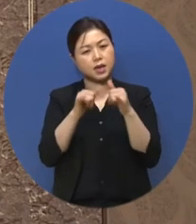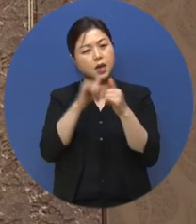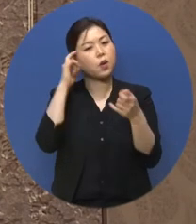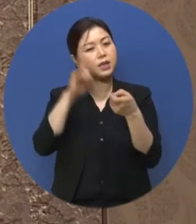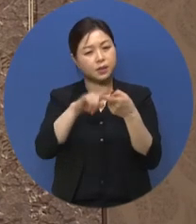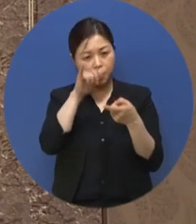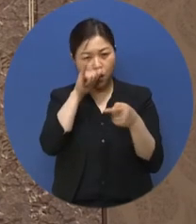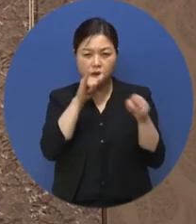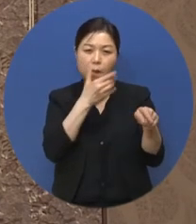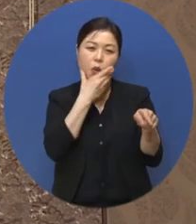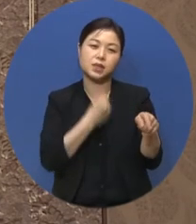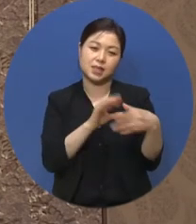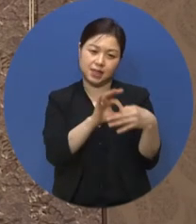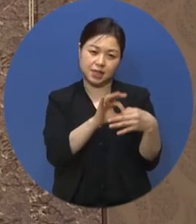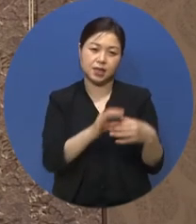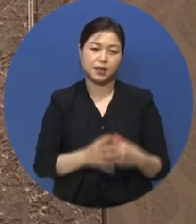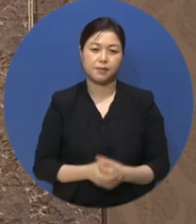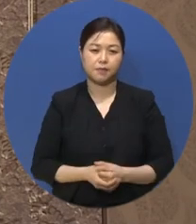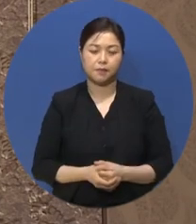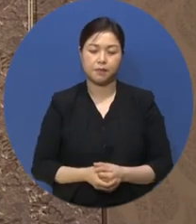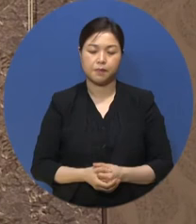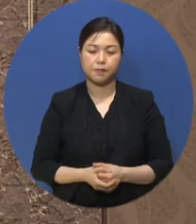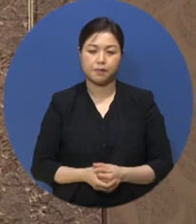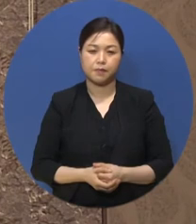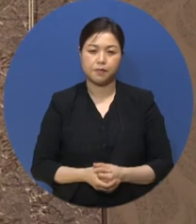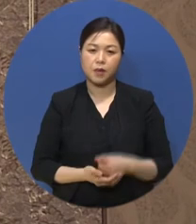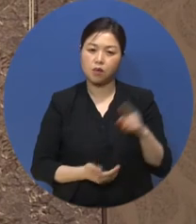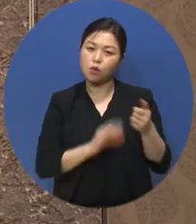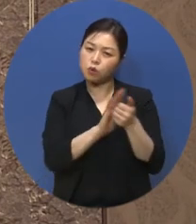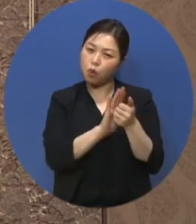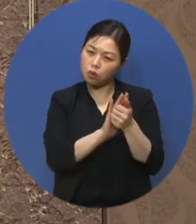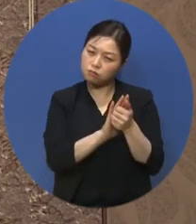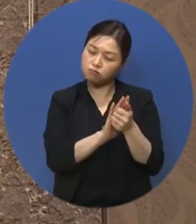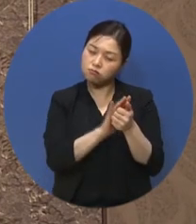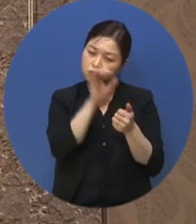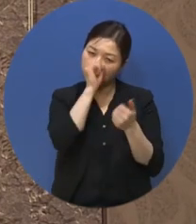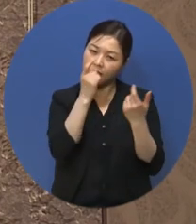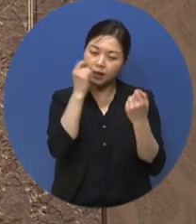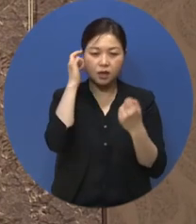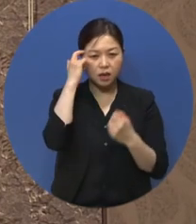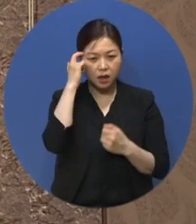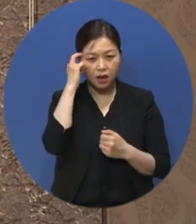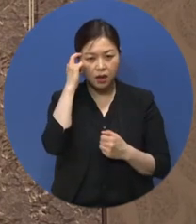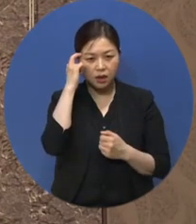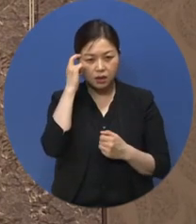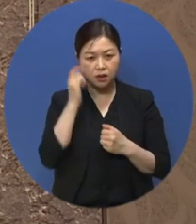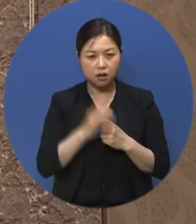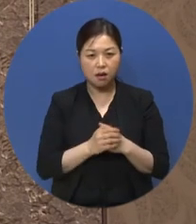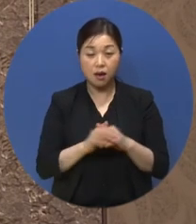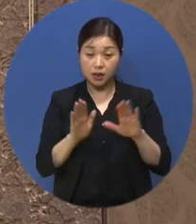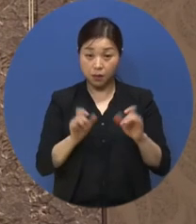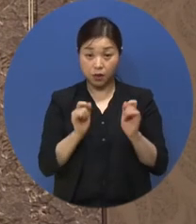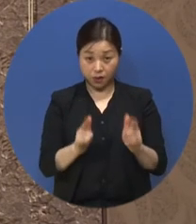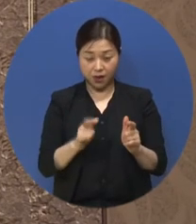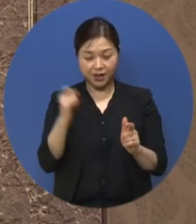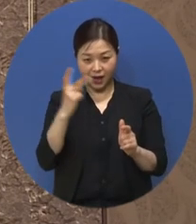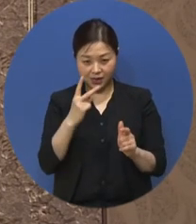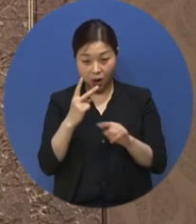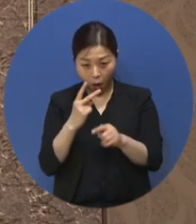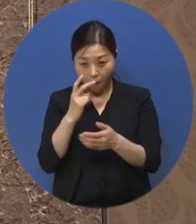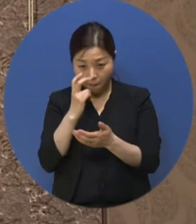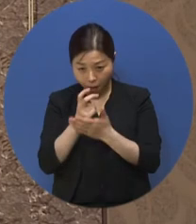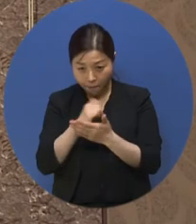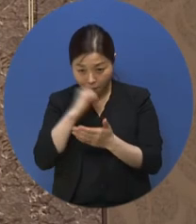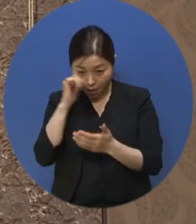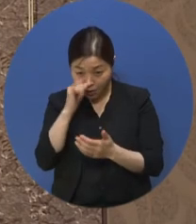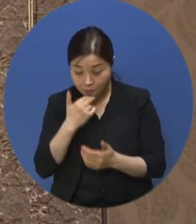복지일 수도 있는 거고 그럼요. 그래서 그런 것 좀 한번 도움을 줬으면 좋겠다 해서 한번 이번 기회에 한번 다시 한번 가서 찾아봐야 되겠네요. 네.